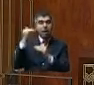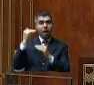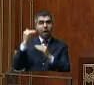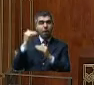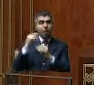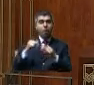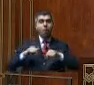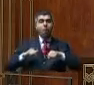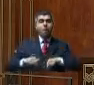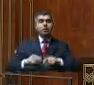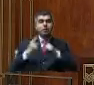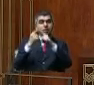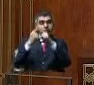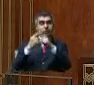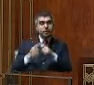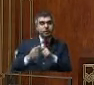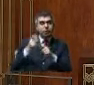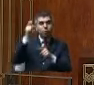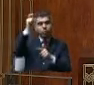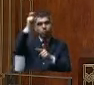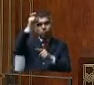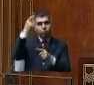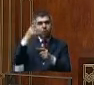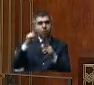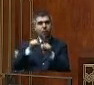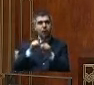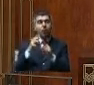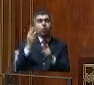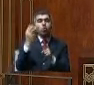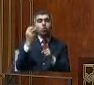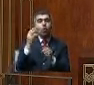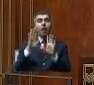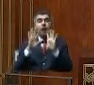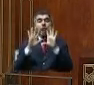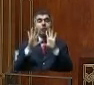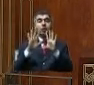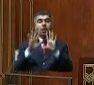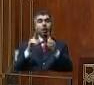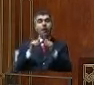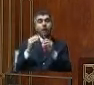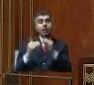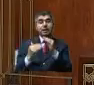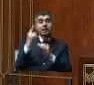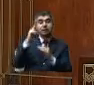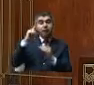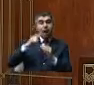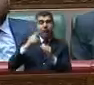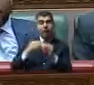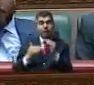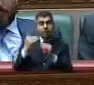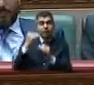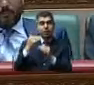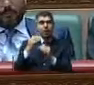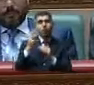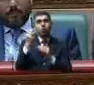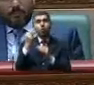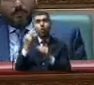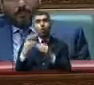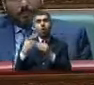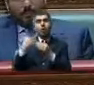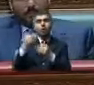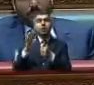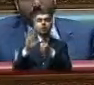وزير المالية لمشيتي لتونس ولا لدولة أخرى تقول لك عندنا 3 شهور و10 أيام، إلى ولات 11 يوم كيفرح، حنا مرينا من 3 شهور وبضعة أيام